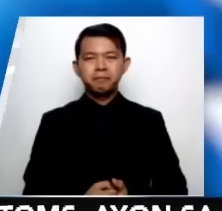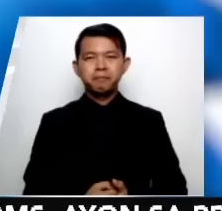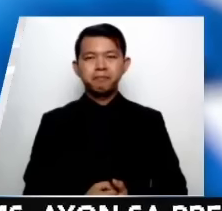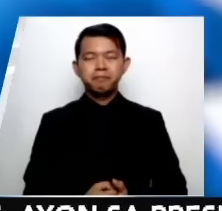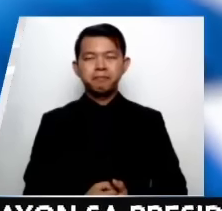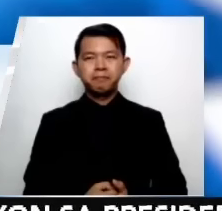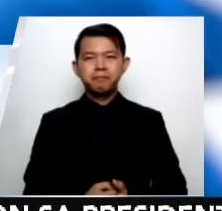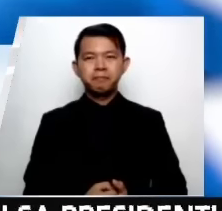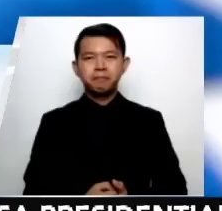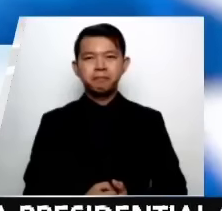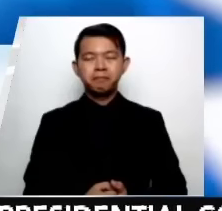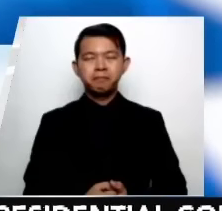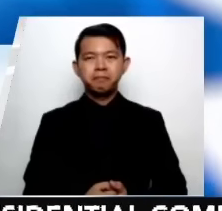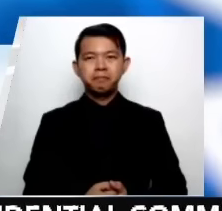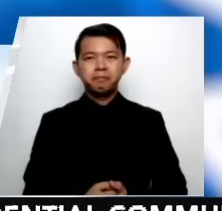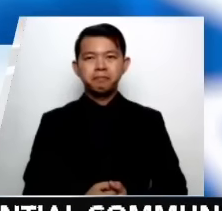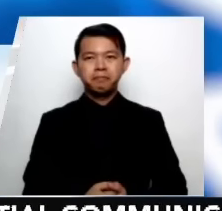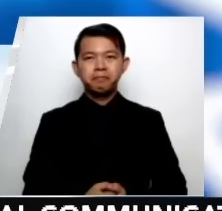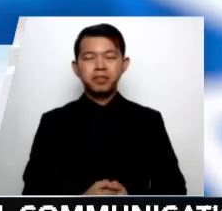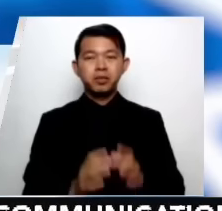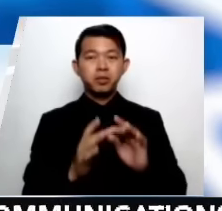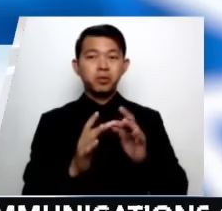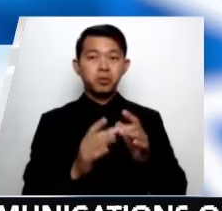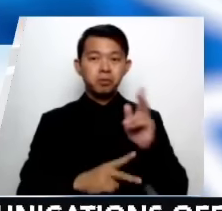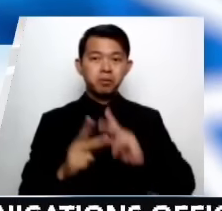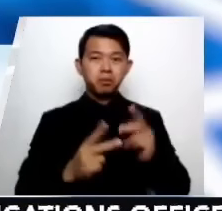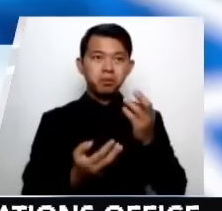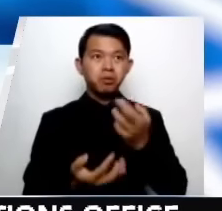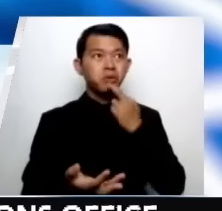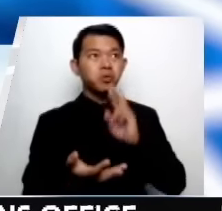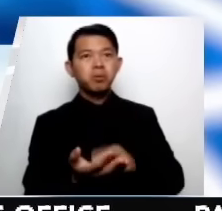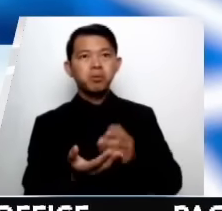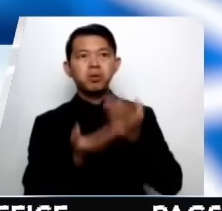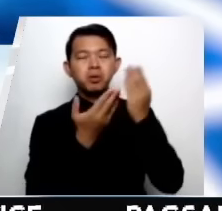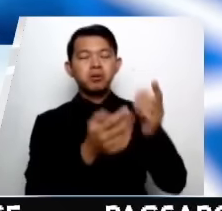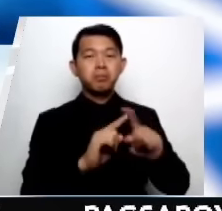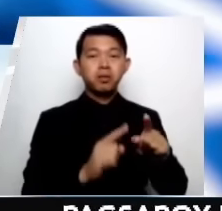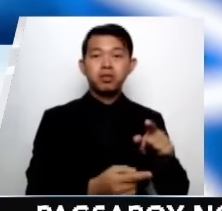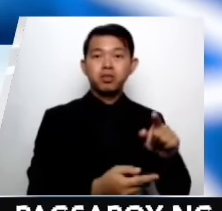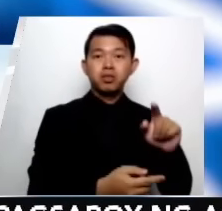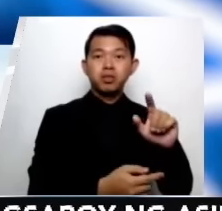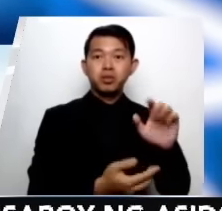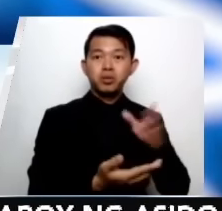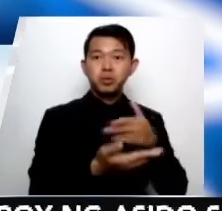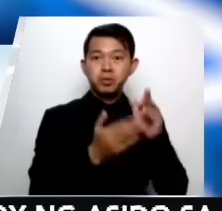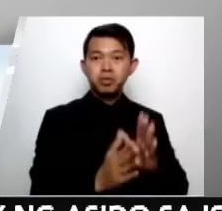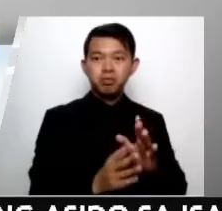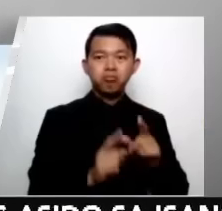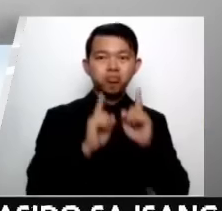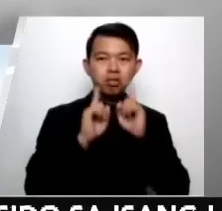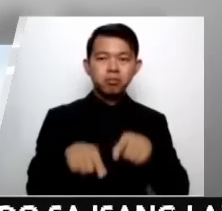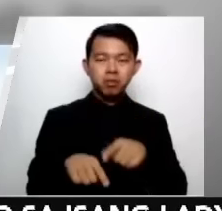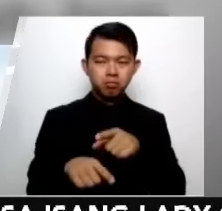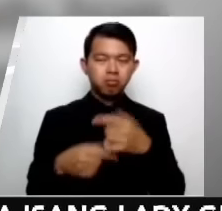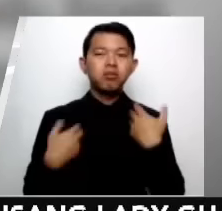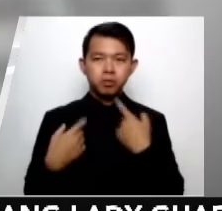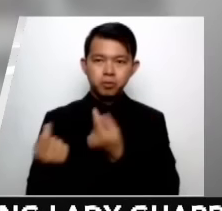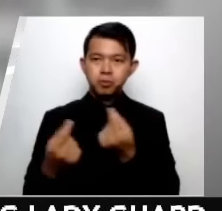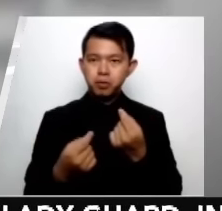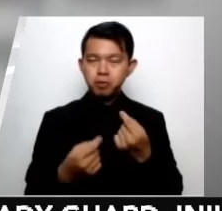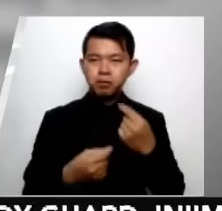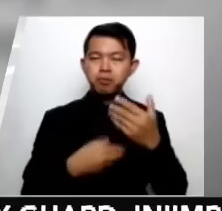Ipinarating ito ng isang netizen kay Lenka. Reply ng singer, gumawa na sila ng hakbang ukol dito. Ayon sa production